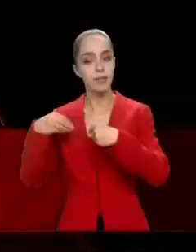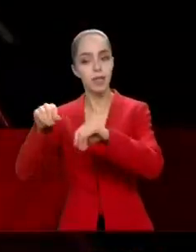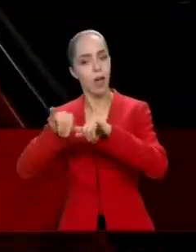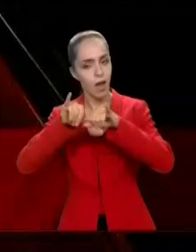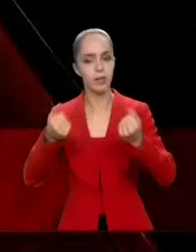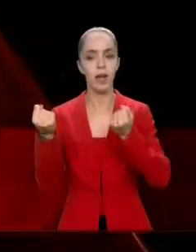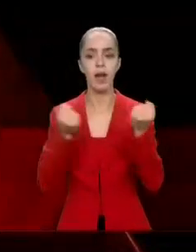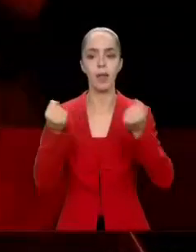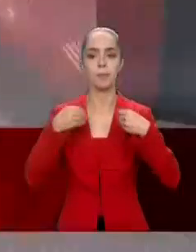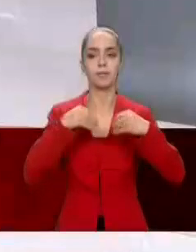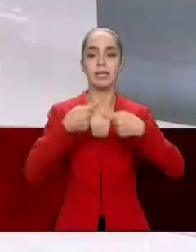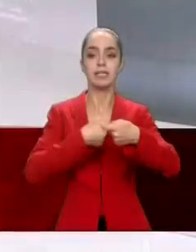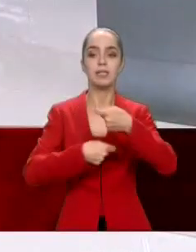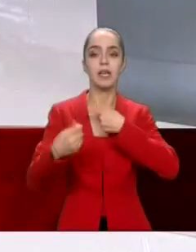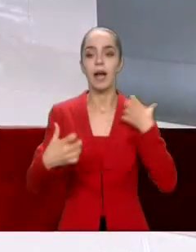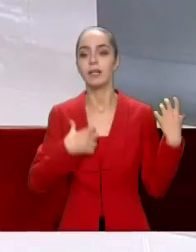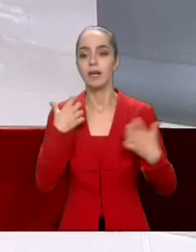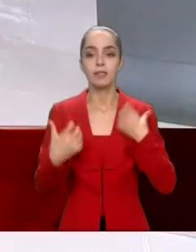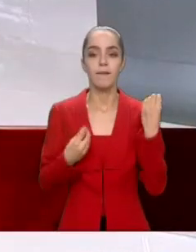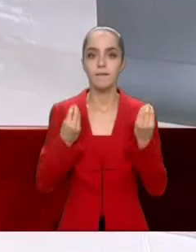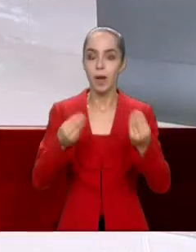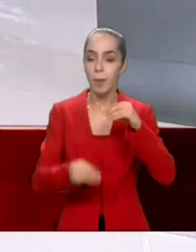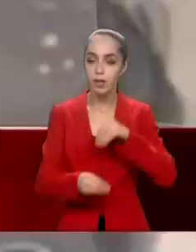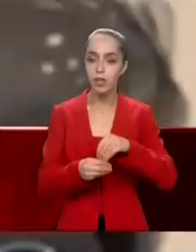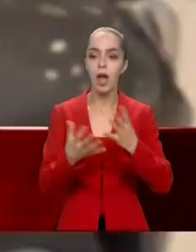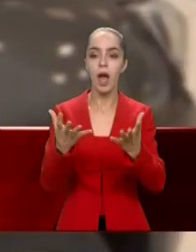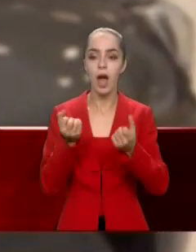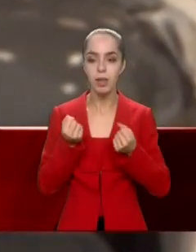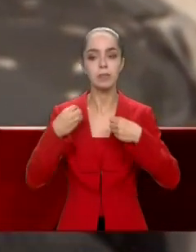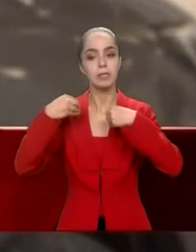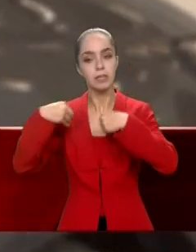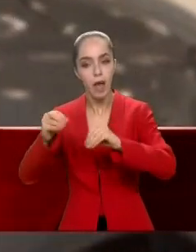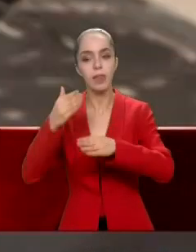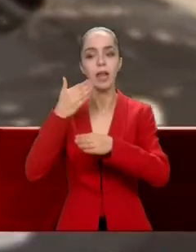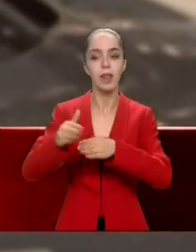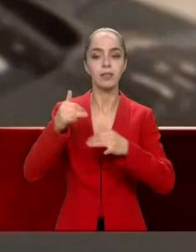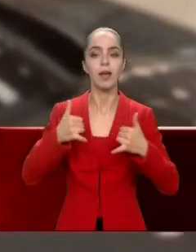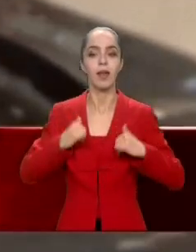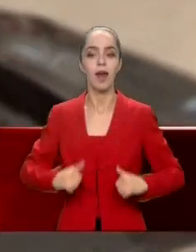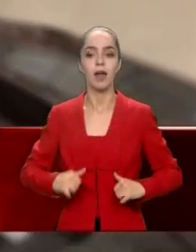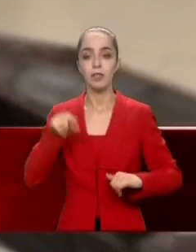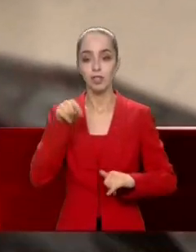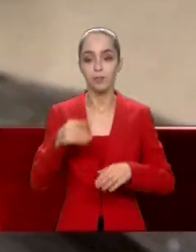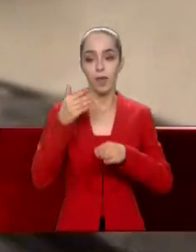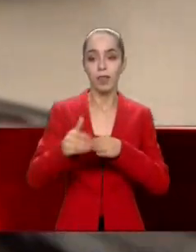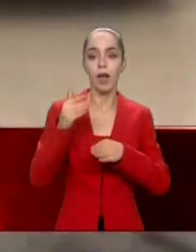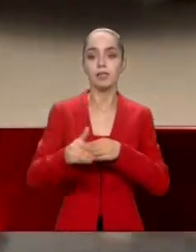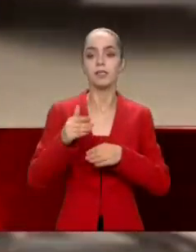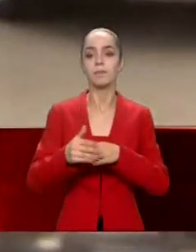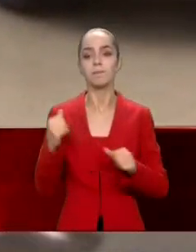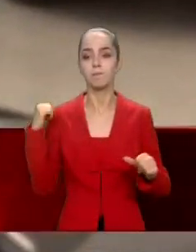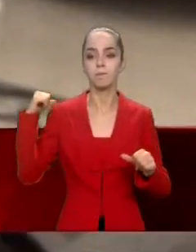ve sektörü canlandırmak için de alım satımlara taksit imkanı getirildi. Araç fiyat aralıkları belirlendi. Buna göre de taksit sayıları